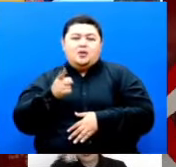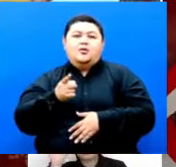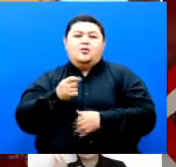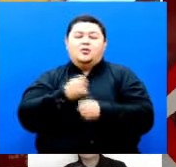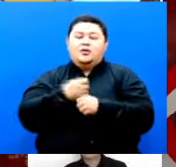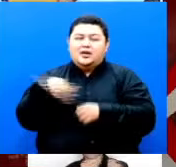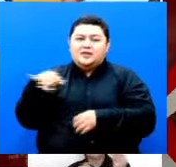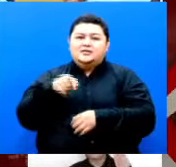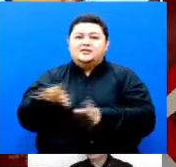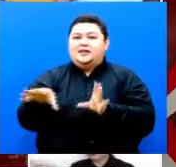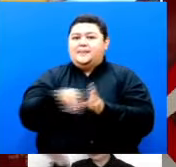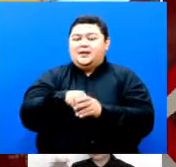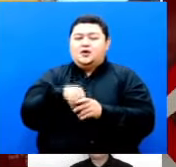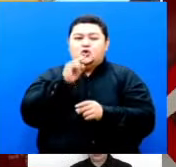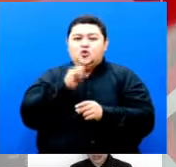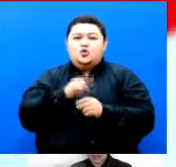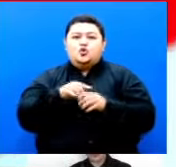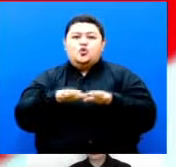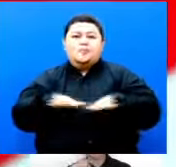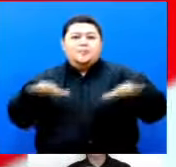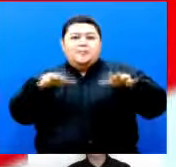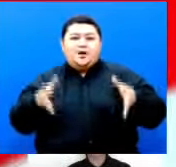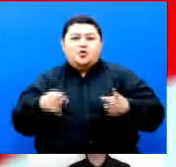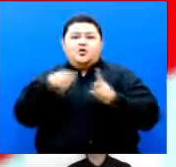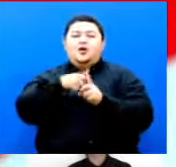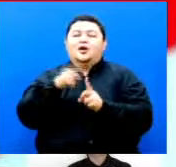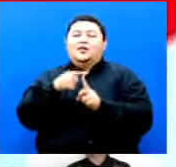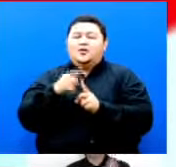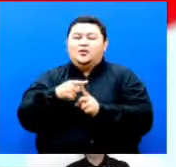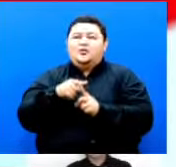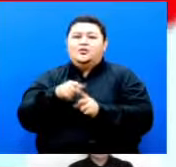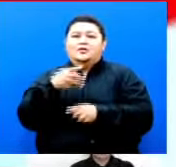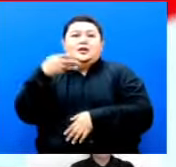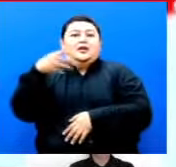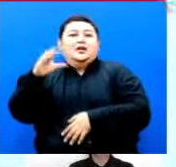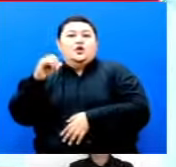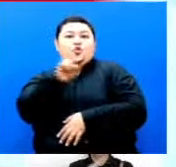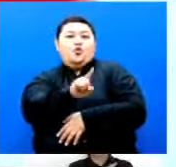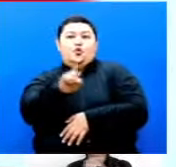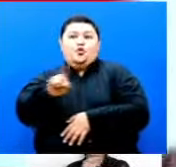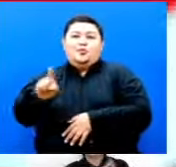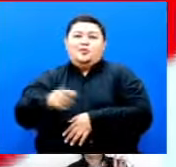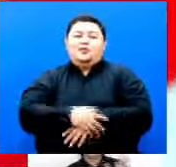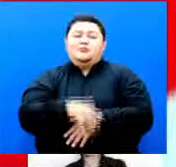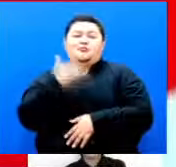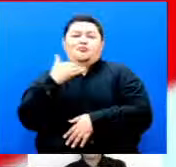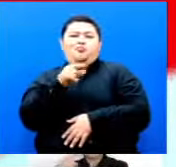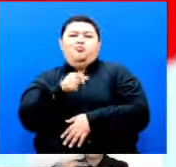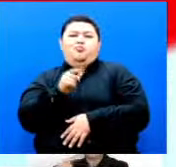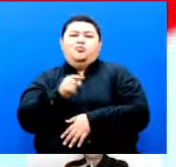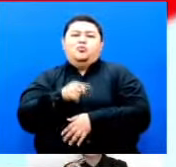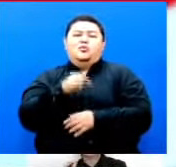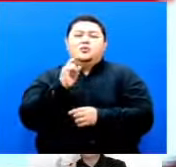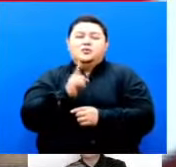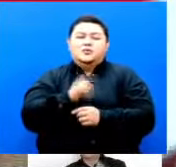initerlibatdalampementasanuntuk organisasipemudalokal,merekabisamenjadi penyelenggaraacarauntuk lingkungantempattinggalmerekamasing-masing.